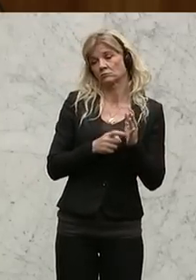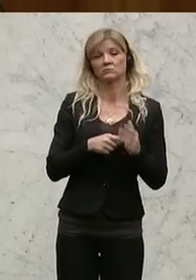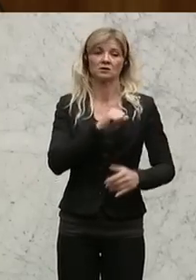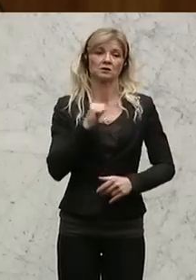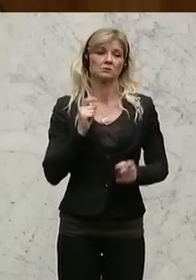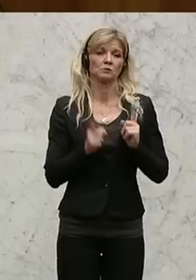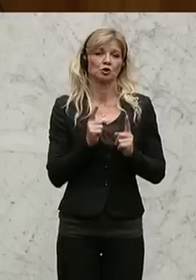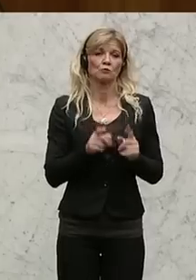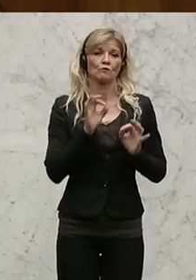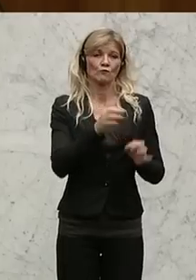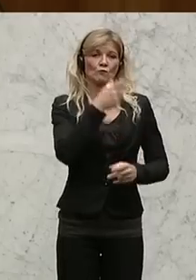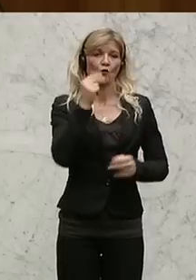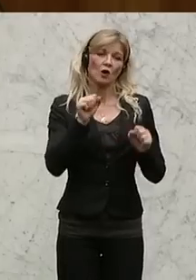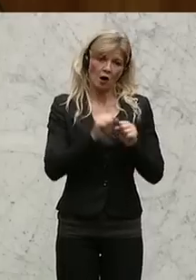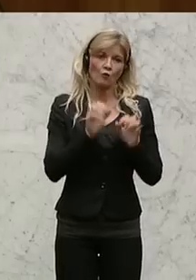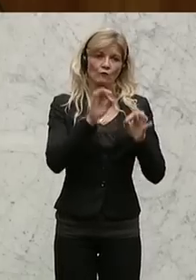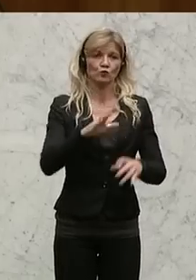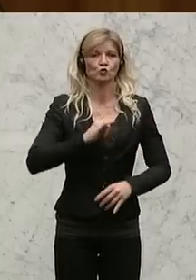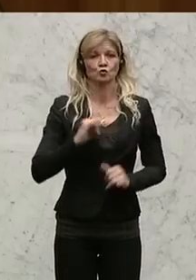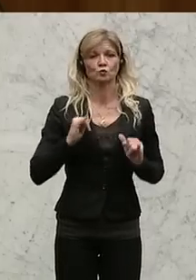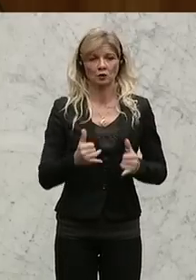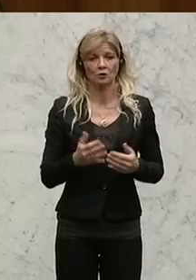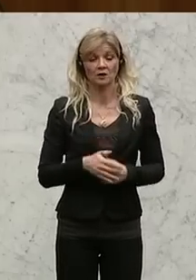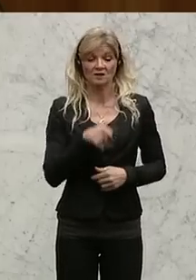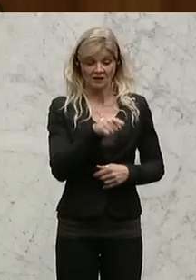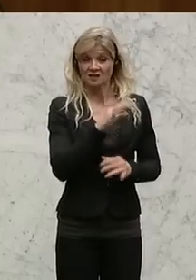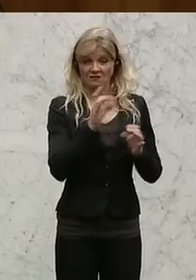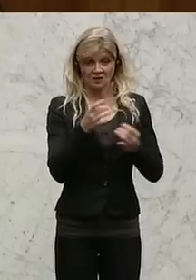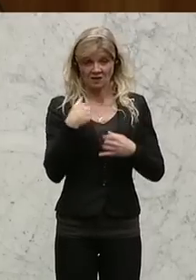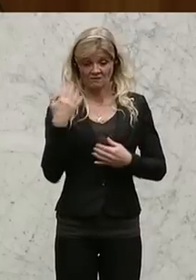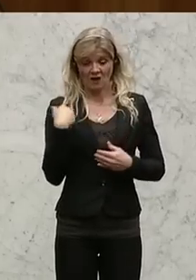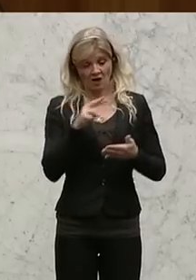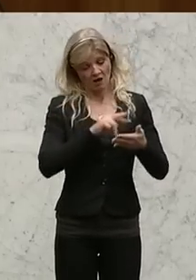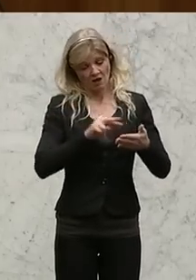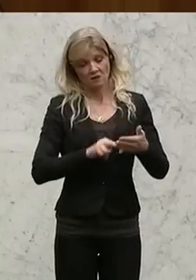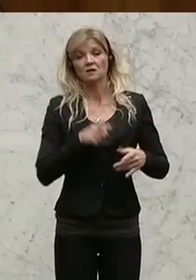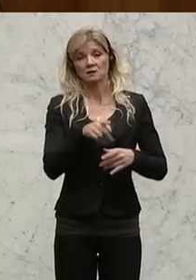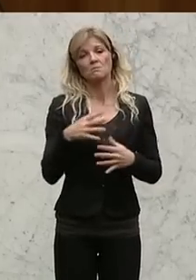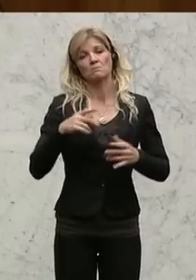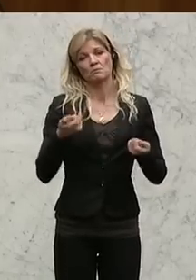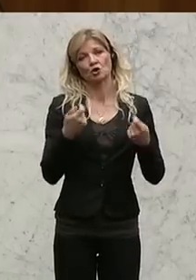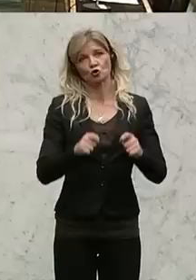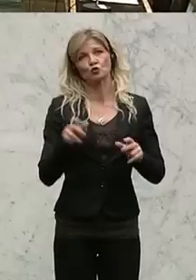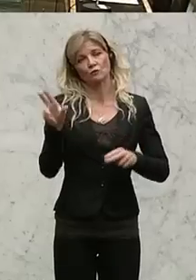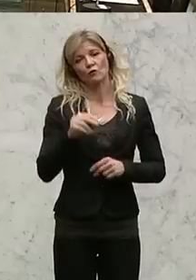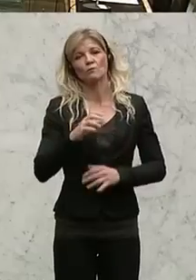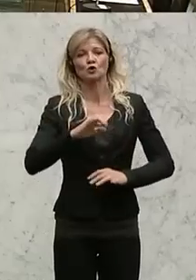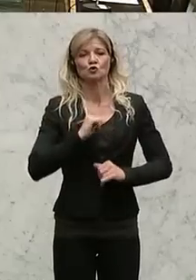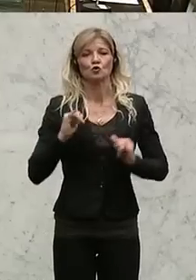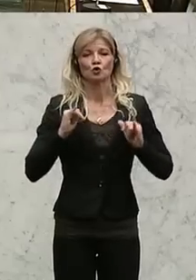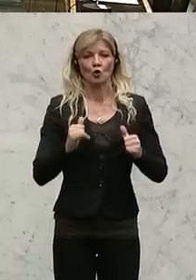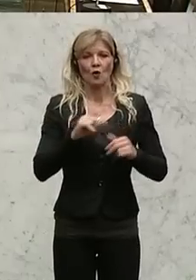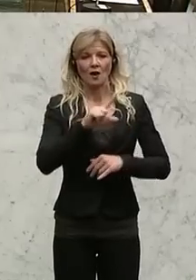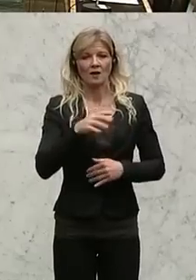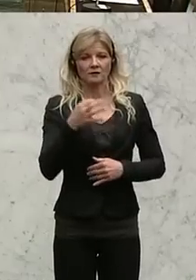Damen und Herren, das sind Beschlüsse des Südtiroler Landtags. Und bisher war es Usance in diesem Haus, dass